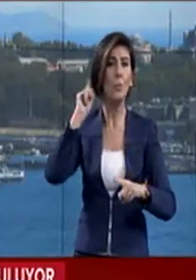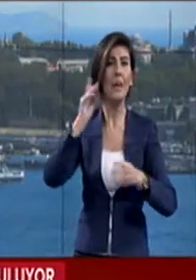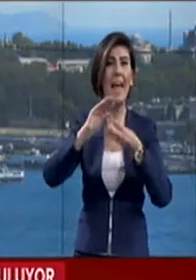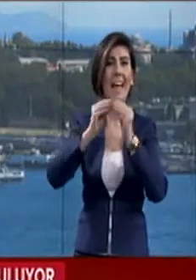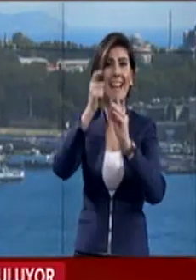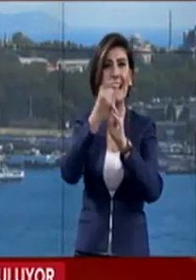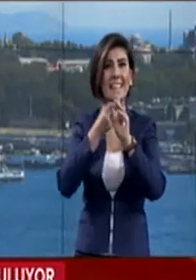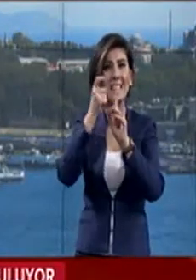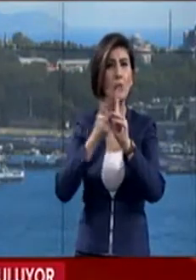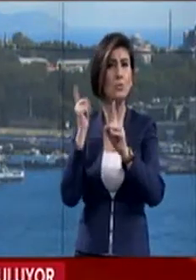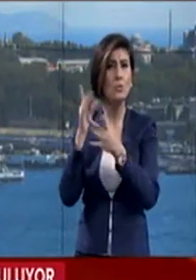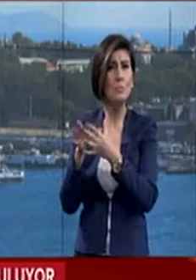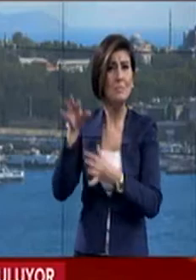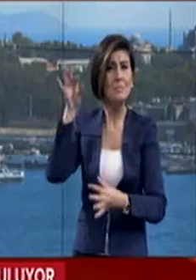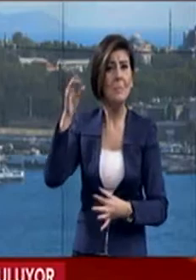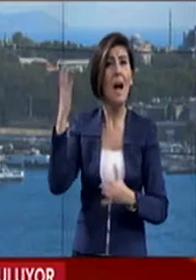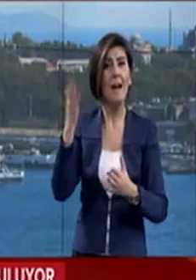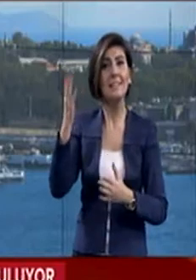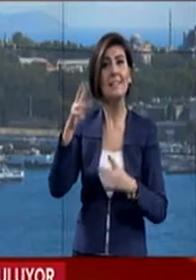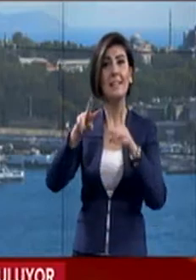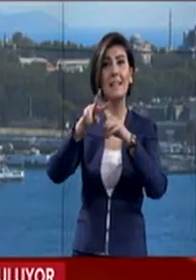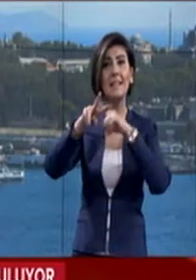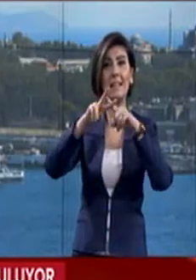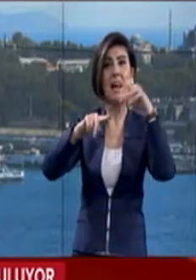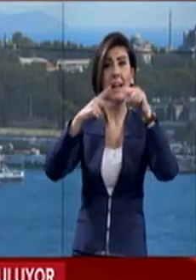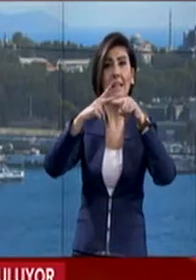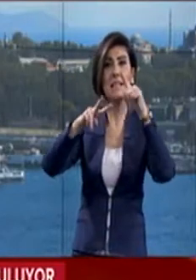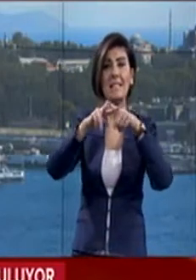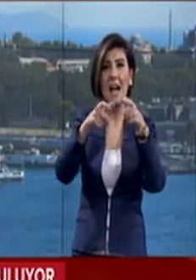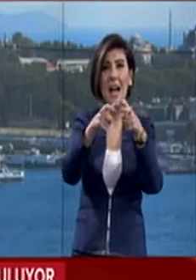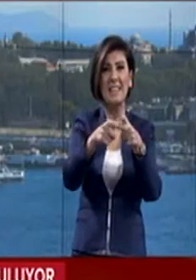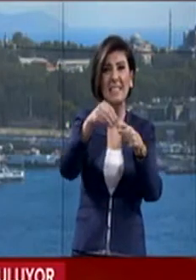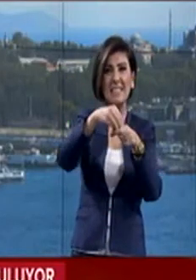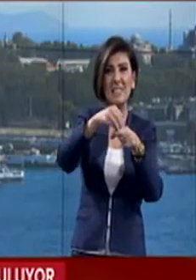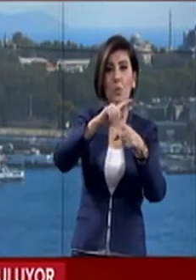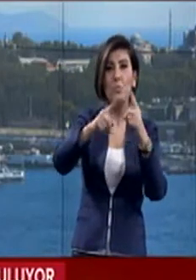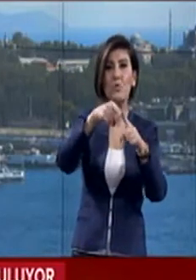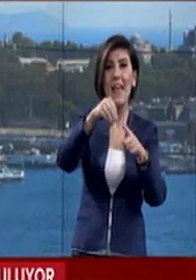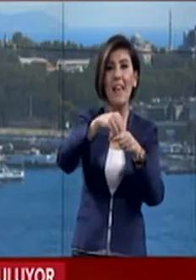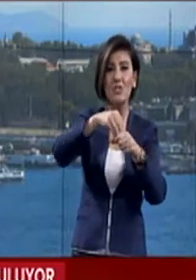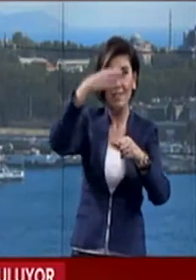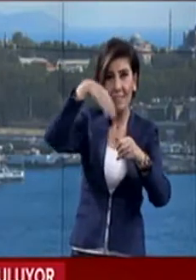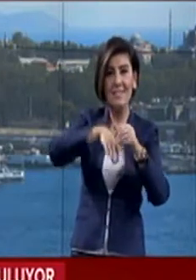Taylor'ın eserleri artık adanın Yaiza beldesindeki Lanzarote Atlantik Müzesi'nde sergilenecek.